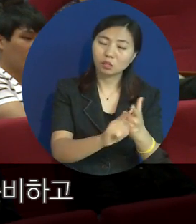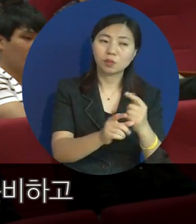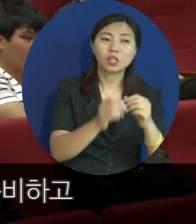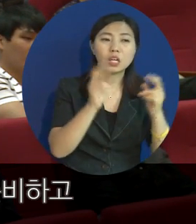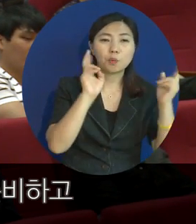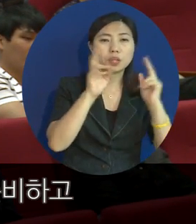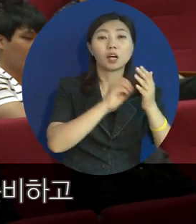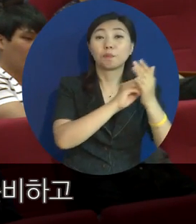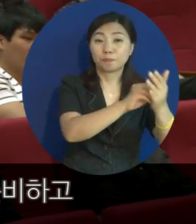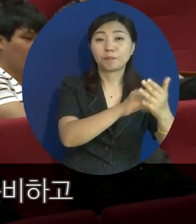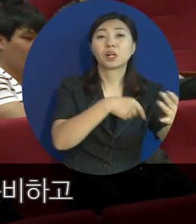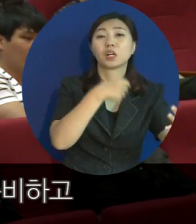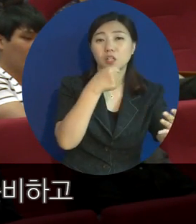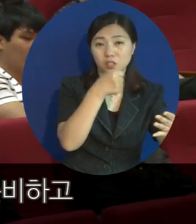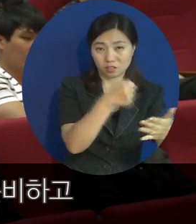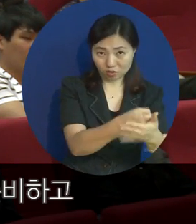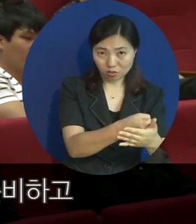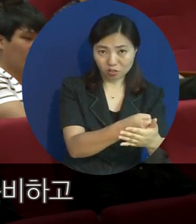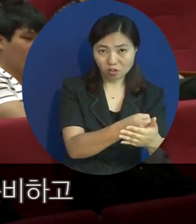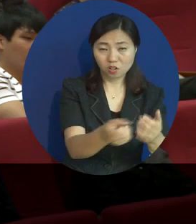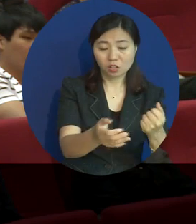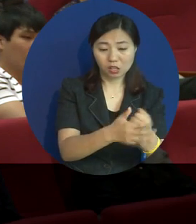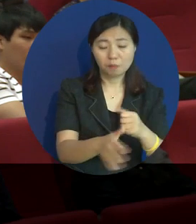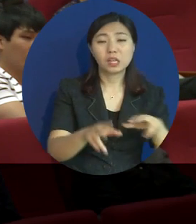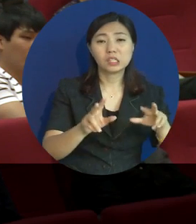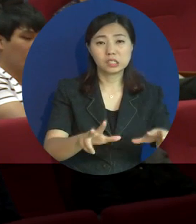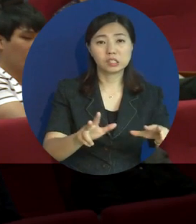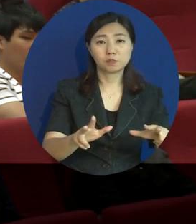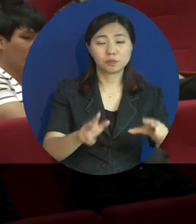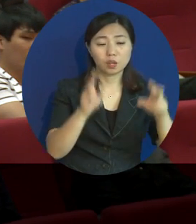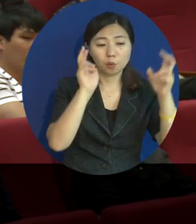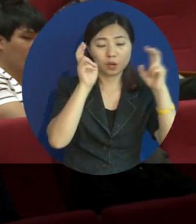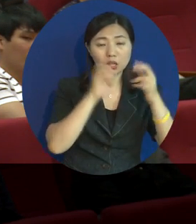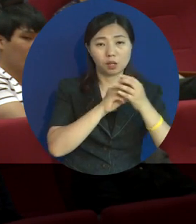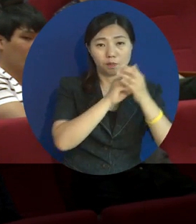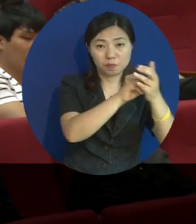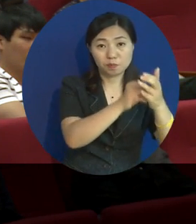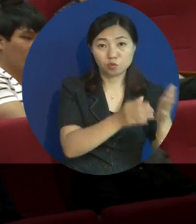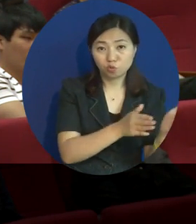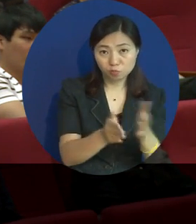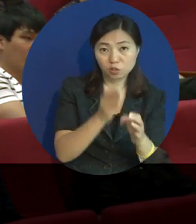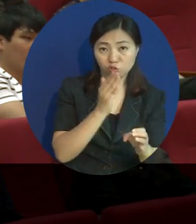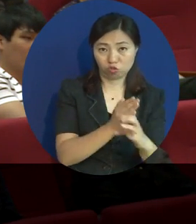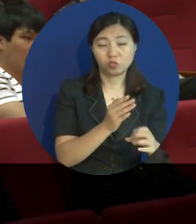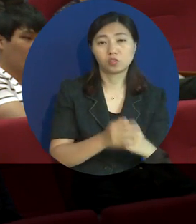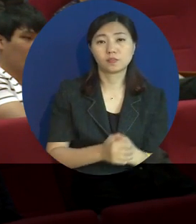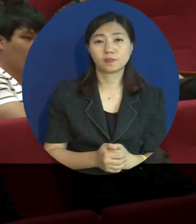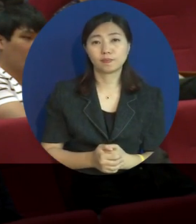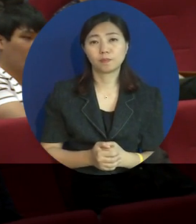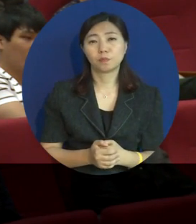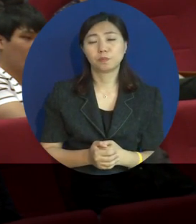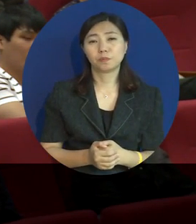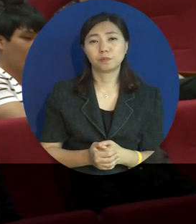기업체 취직하겠다 이렇게 생각을 해가지고 지금은 취직을 준비를 하고 있는데요.